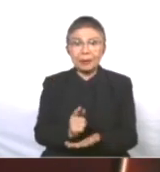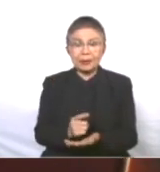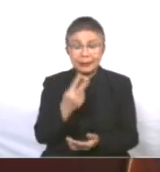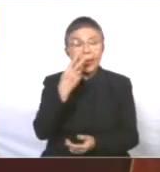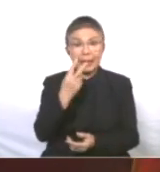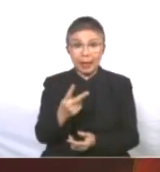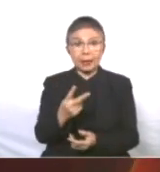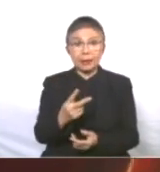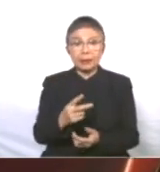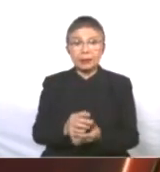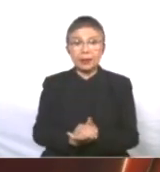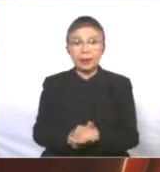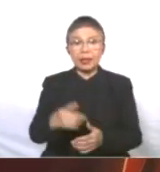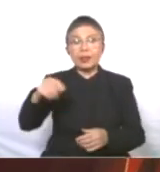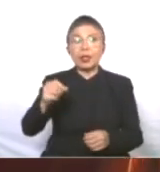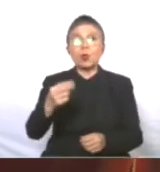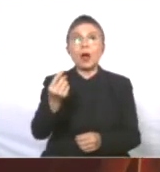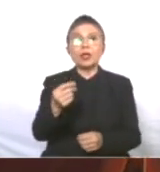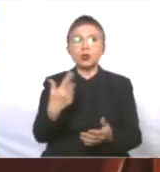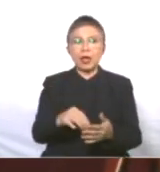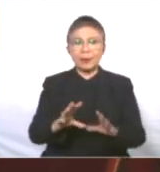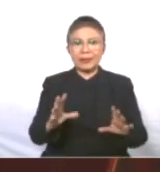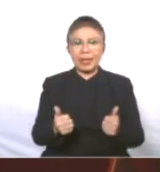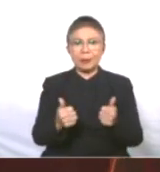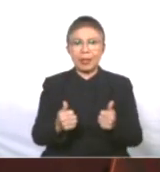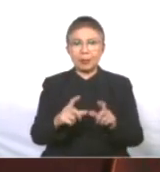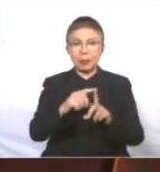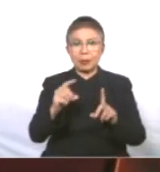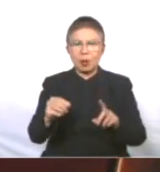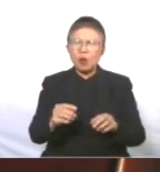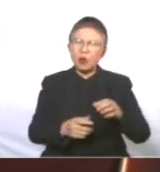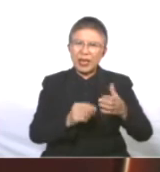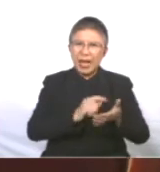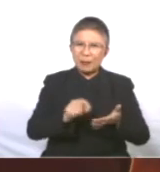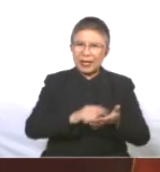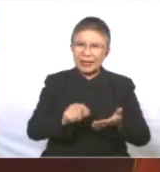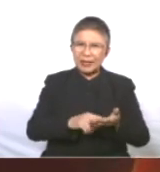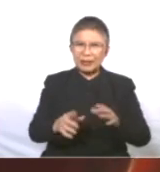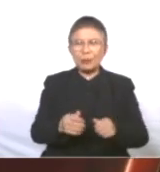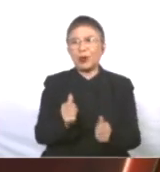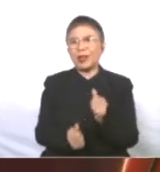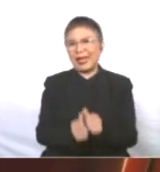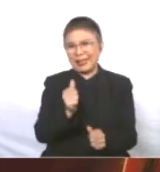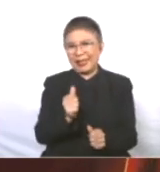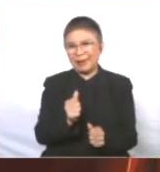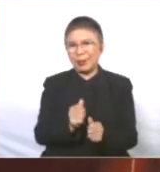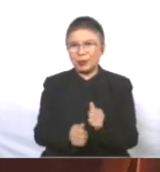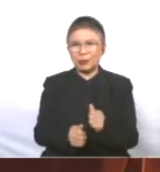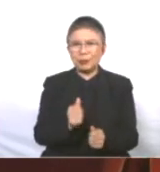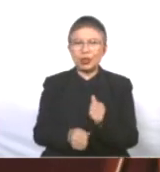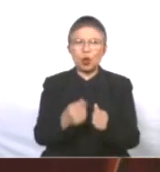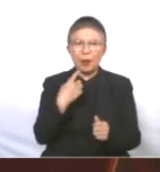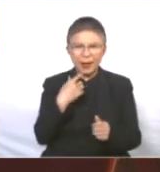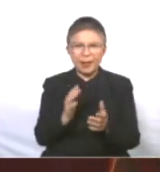melihat di Kementerian Keuangan juga sudah menyiapkan, tapi mungkin aplikasinya masih pada tahap testing and enrichment. Kita melihat